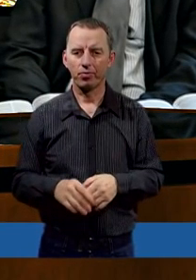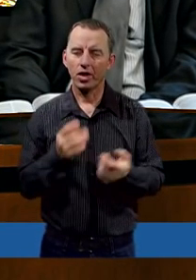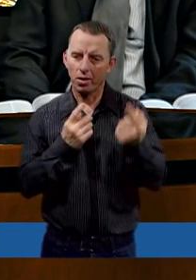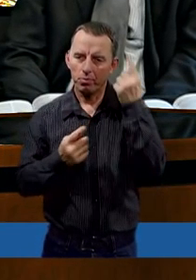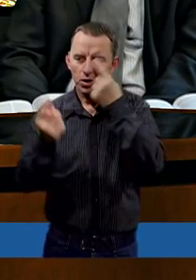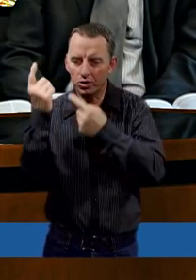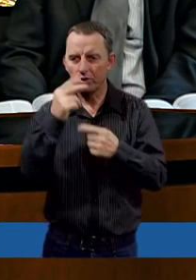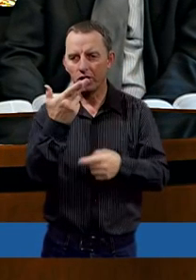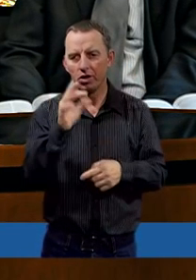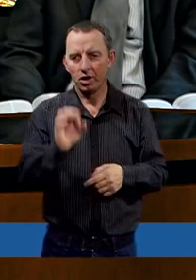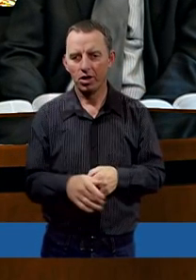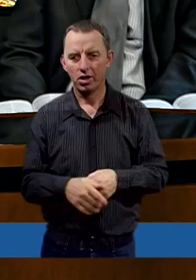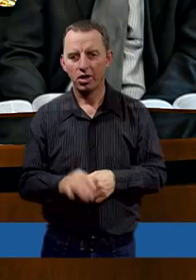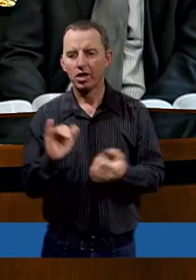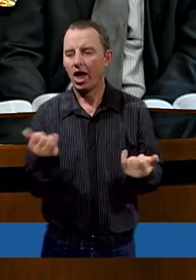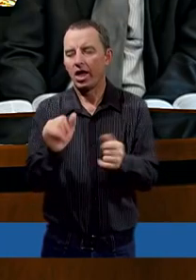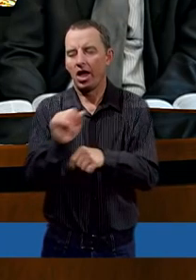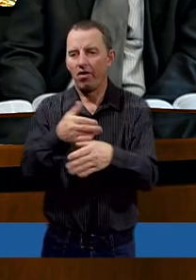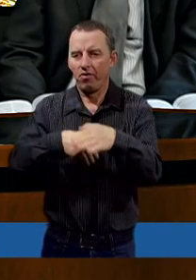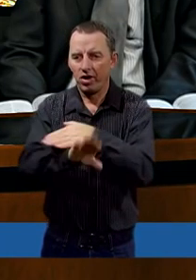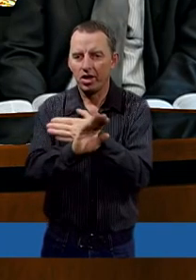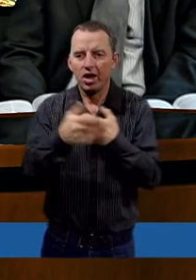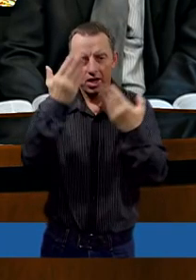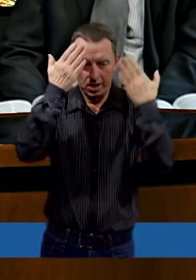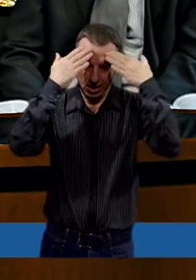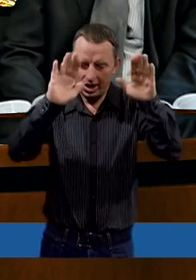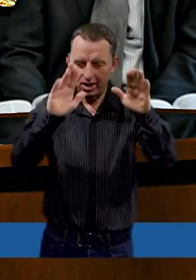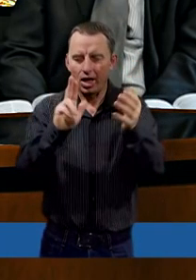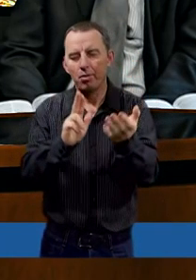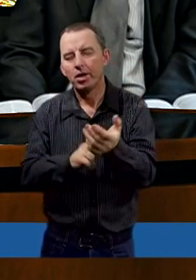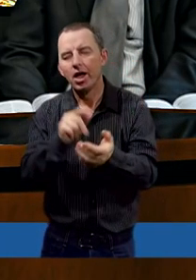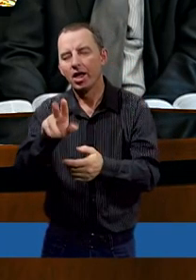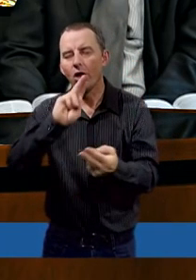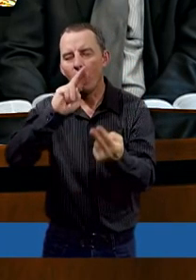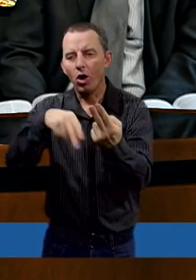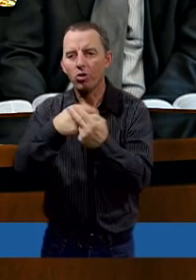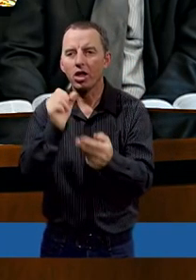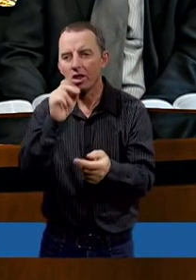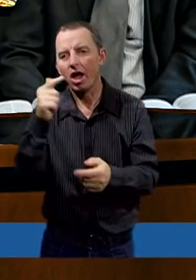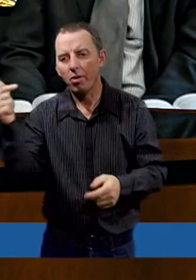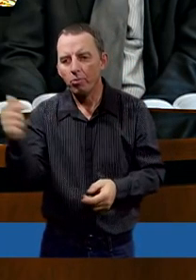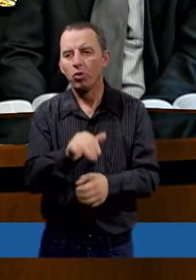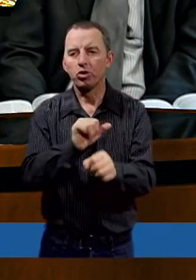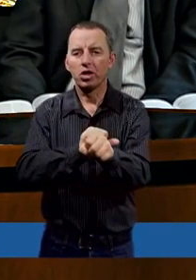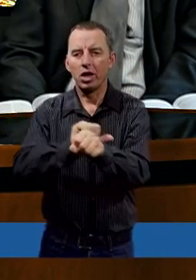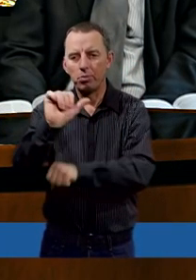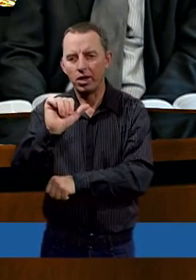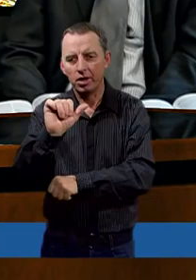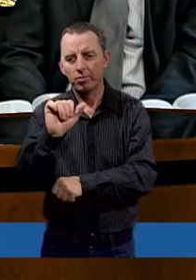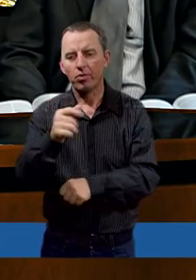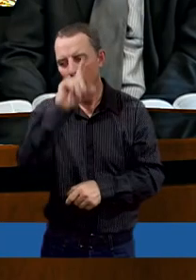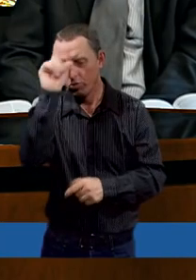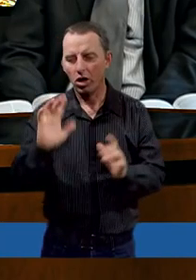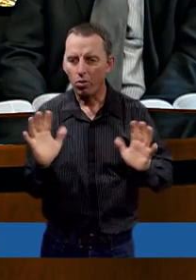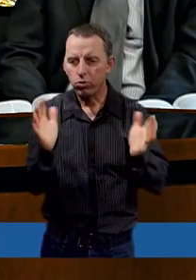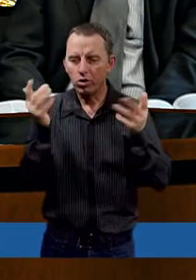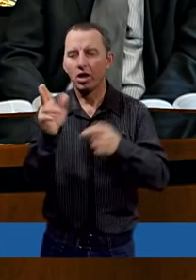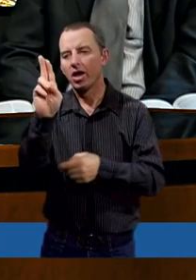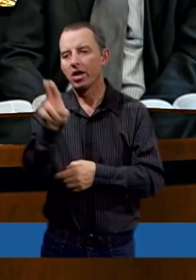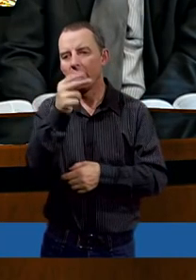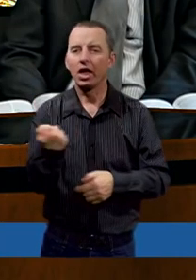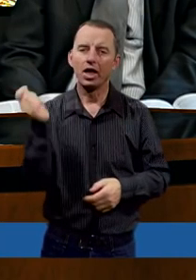myślę, no jakie wyjście? Ja nie znam na to odpowiedzi. Tak musi być. Ludzie się buntowali